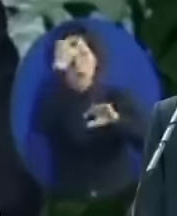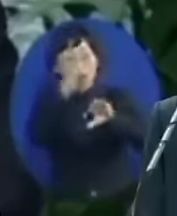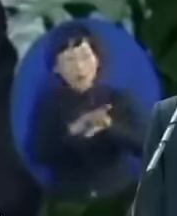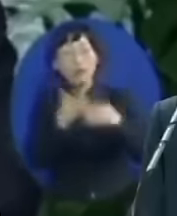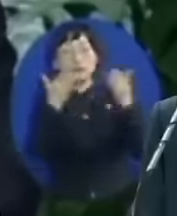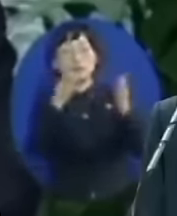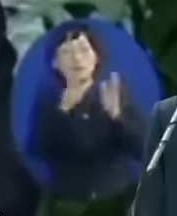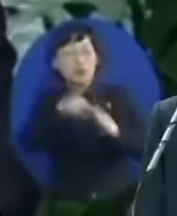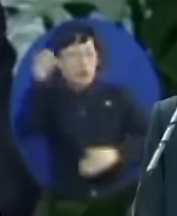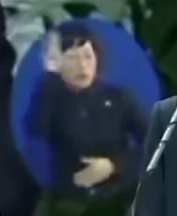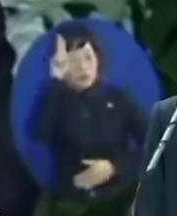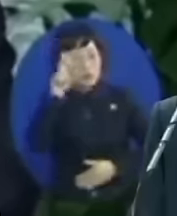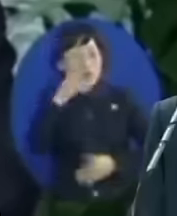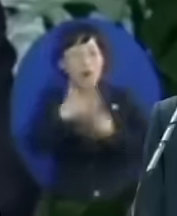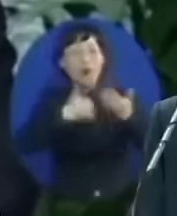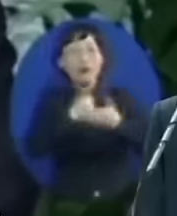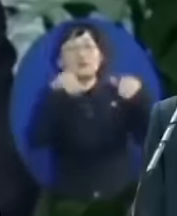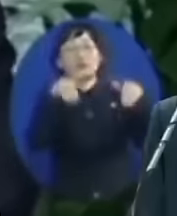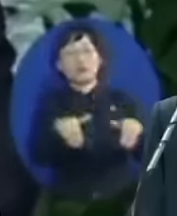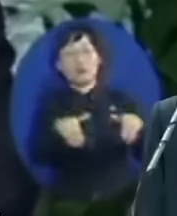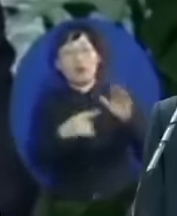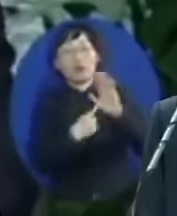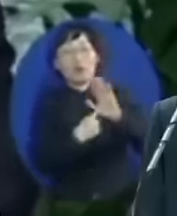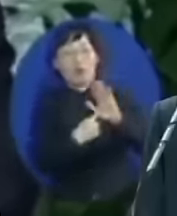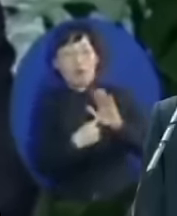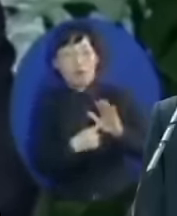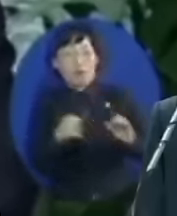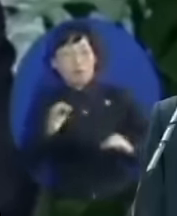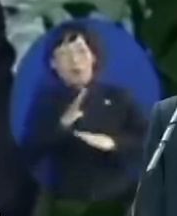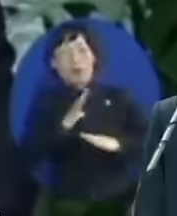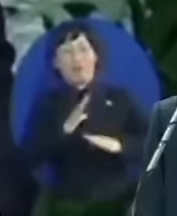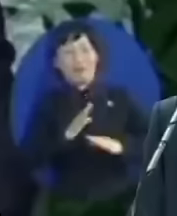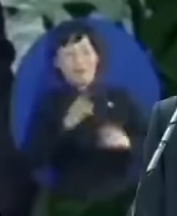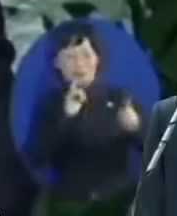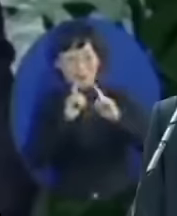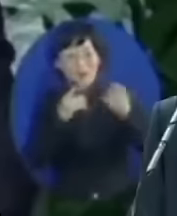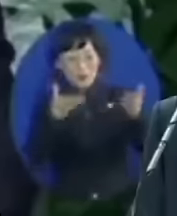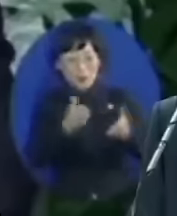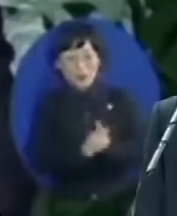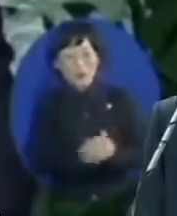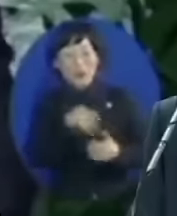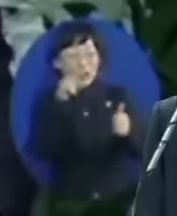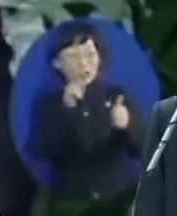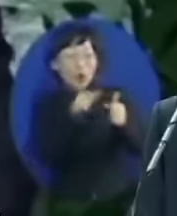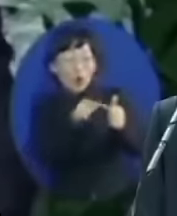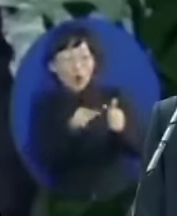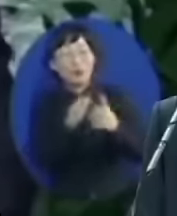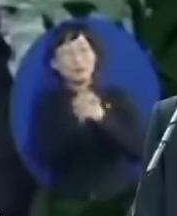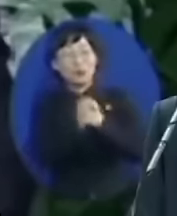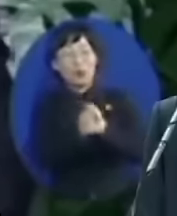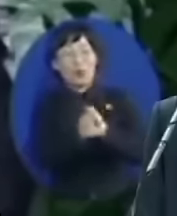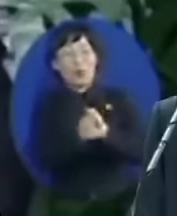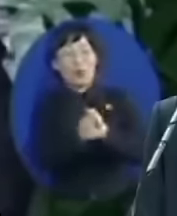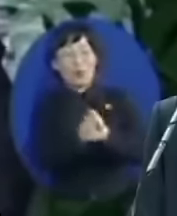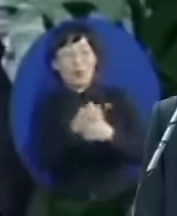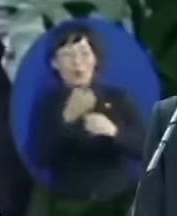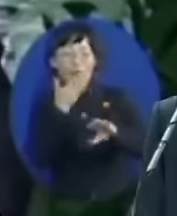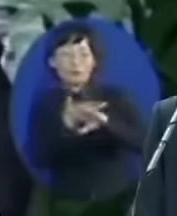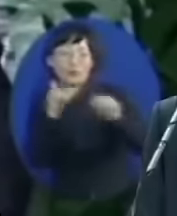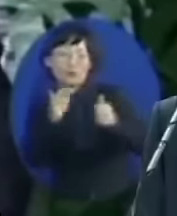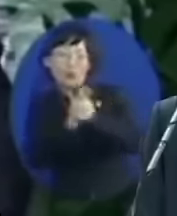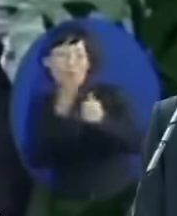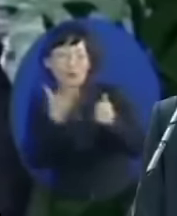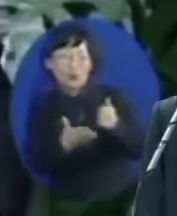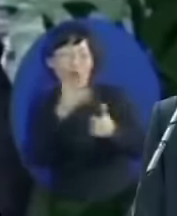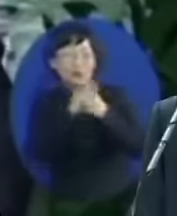하나님의 사자가 나타났습니다. 깜짝 놀랐는데 말하기를 내가 기도하고 구제한 것이 하나님께 상달되어